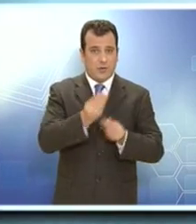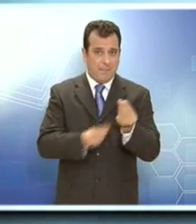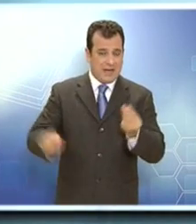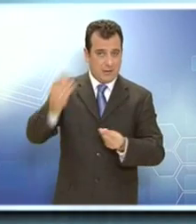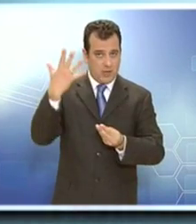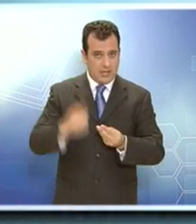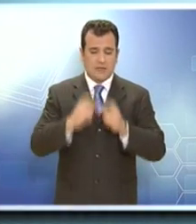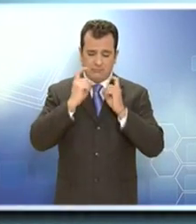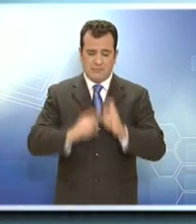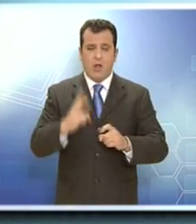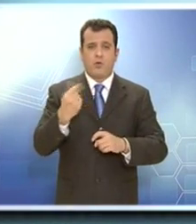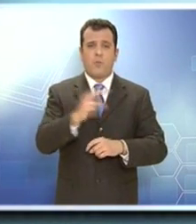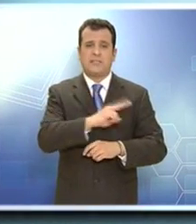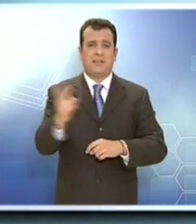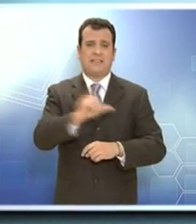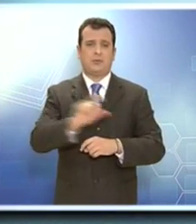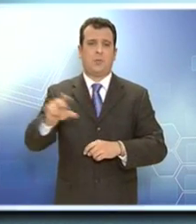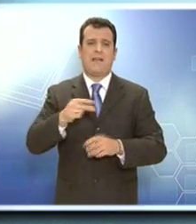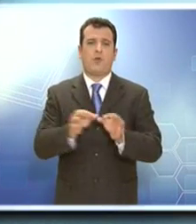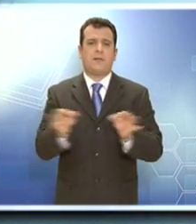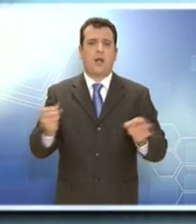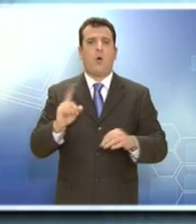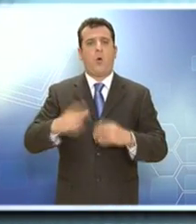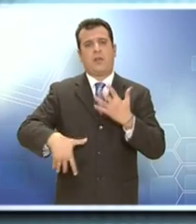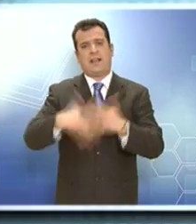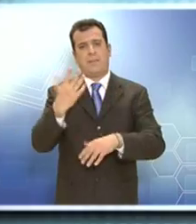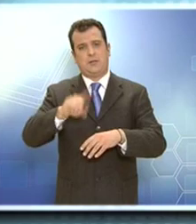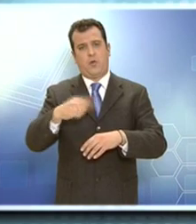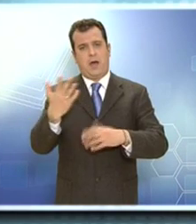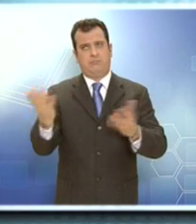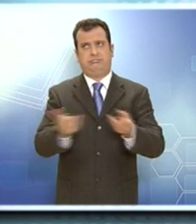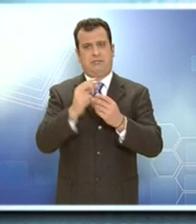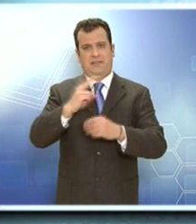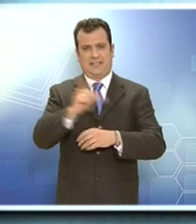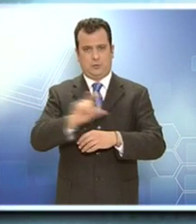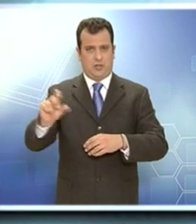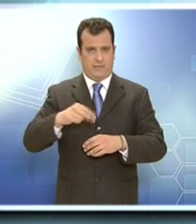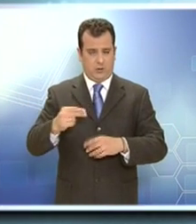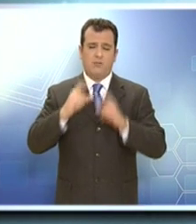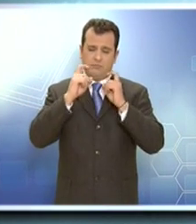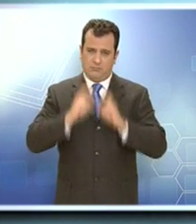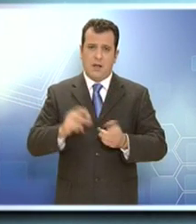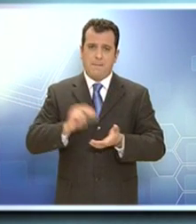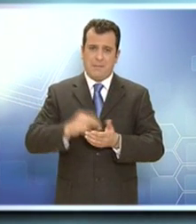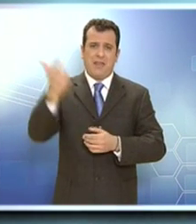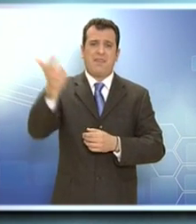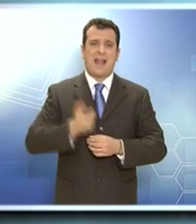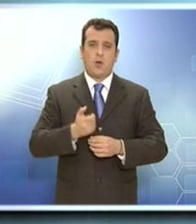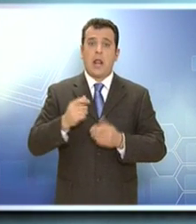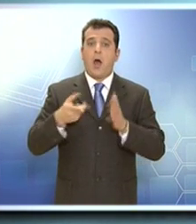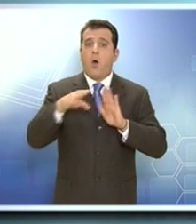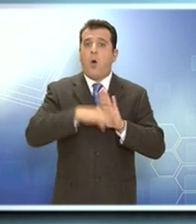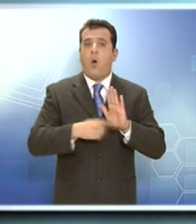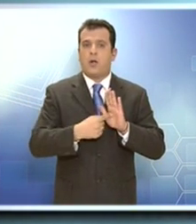μέτρα 2,5 δισεκατομμυρίων ευρώ και όχι 13,5 δισεκατομμυρίων ευρώ. Προφανώς θέλουμε δανεισμό, αλλά πρέπει να επανεξετάσουμε τους όρους του. Και αυτός ο